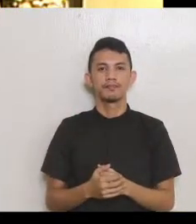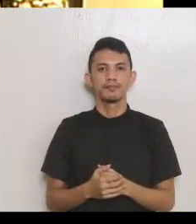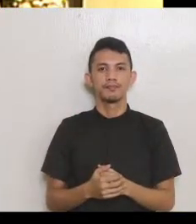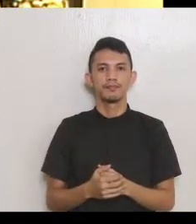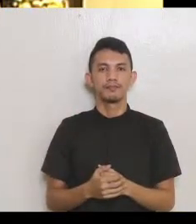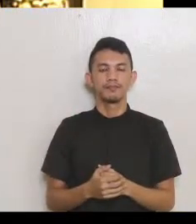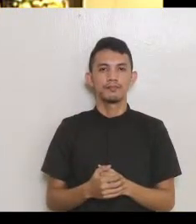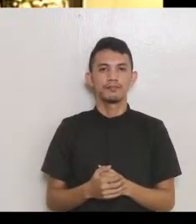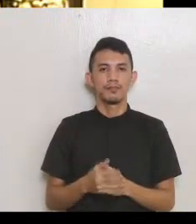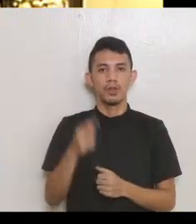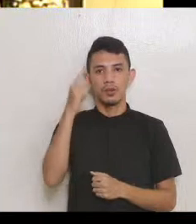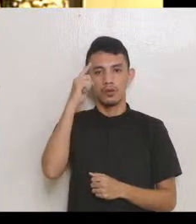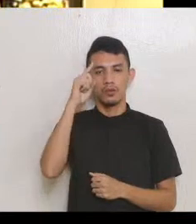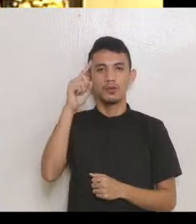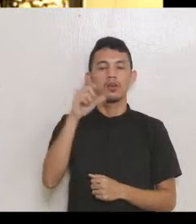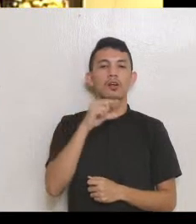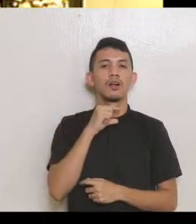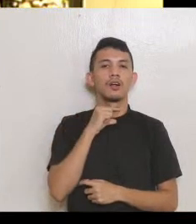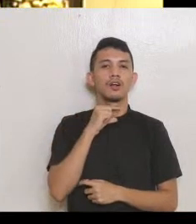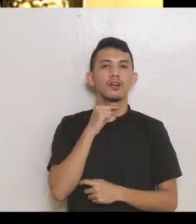Alang sa mga kaparian,